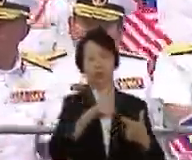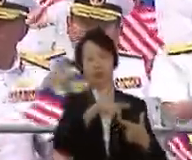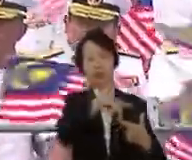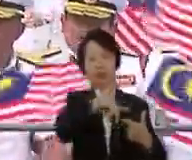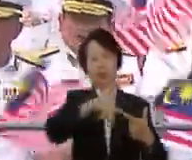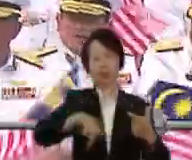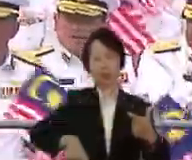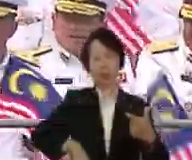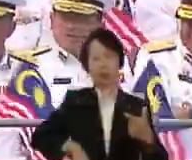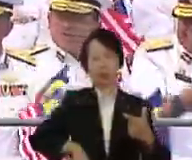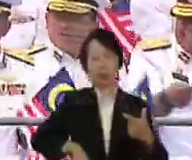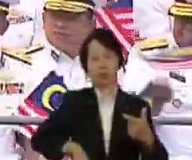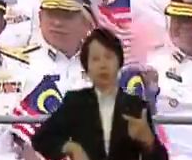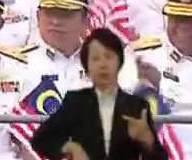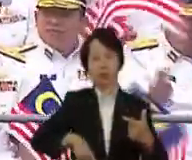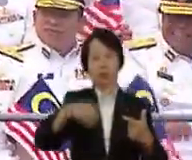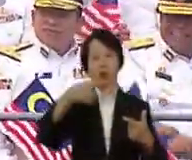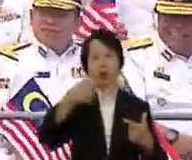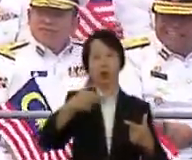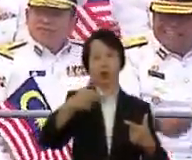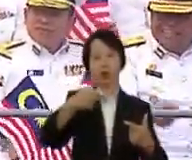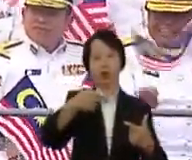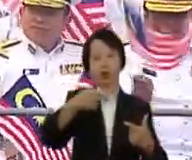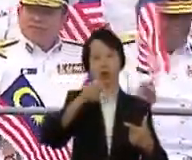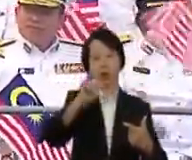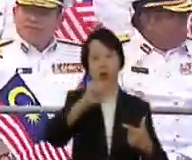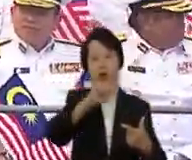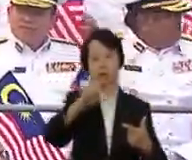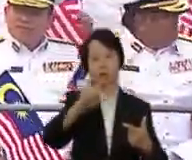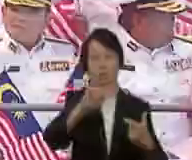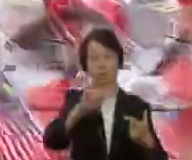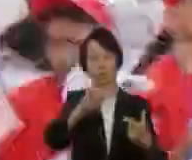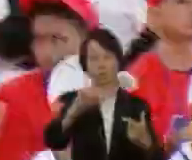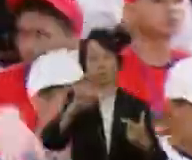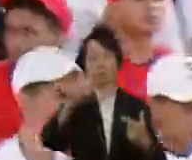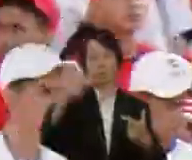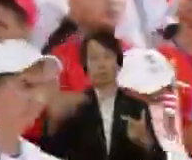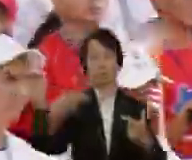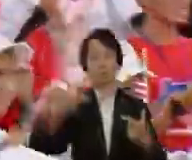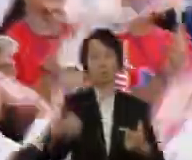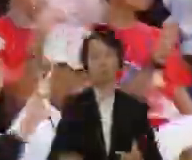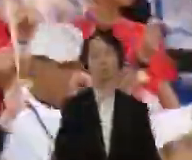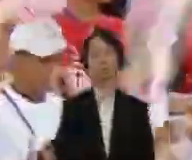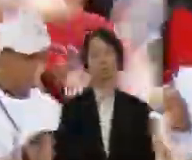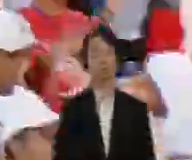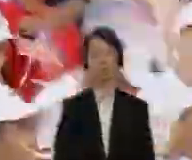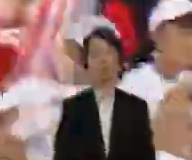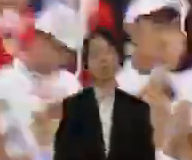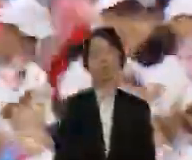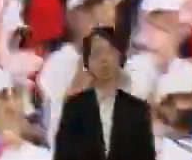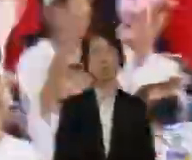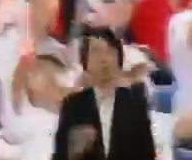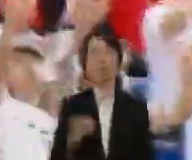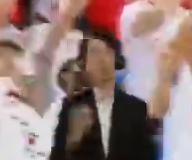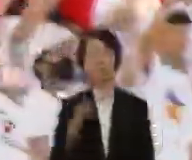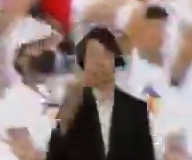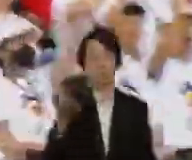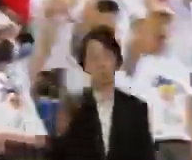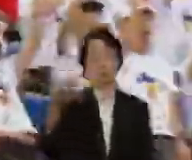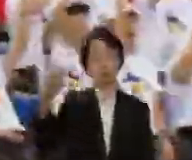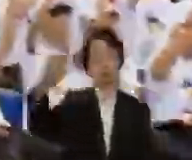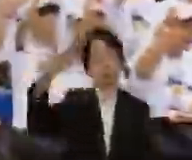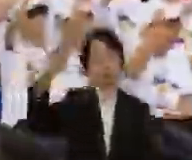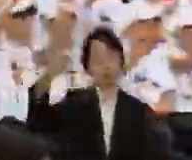Permaisuri Agong Tunku Haja Azizah Aminah Maimunah Iskandariah. Ya, itu dia kibaran